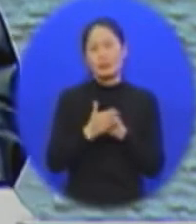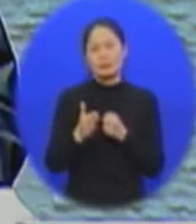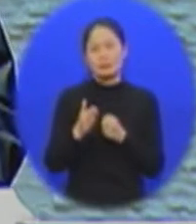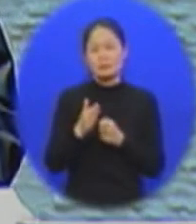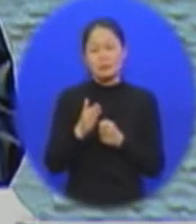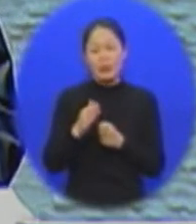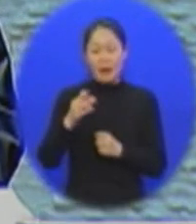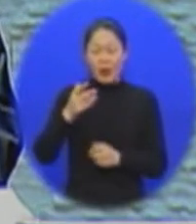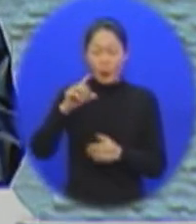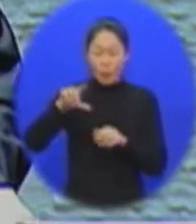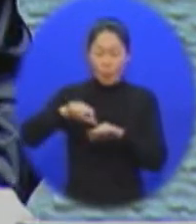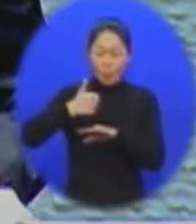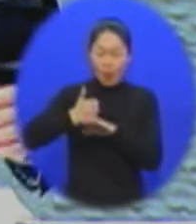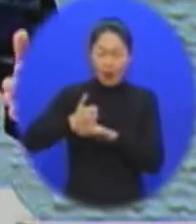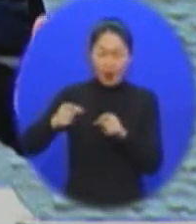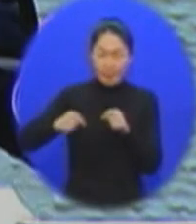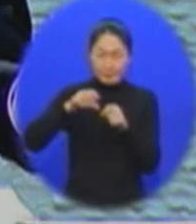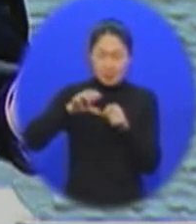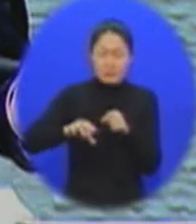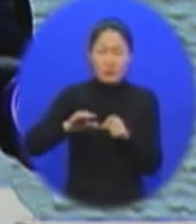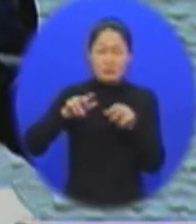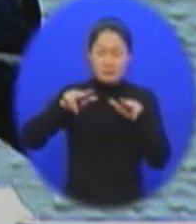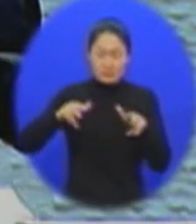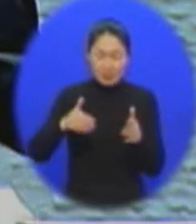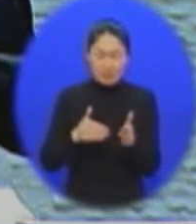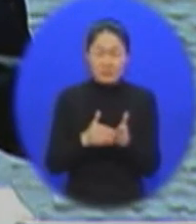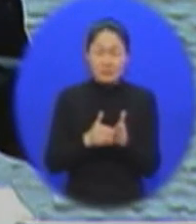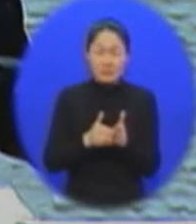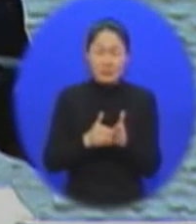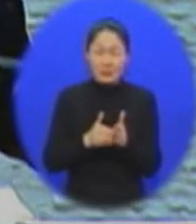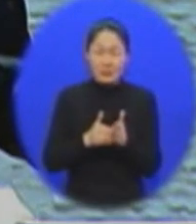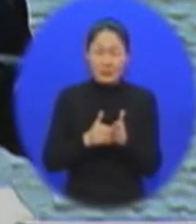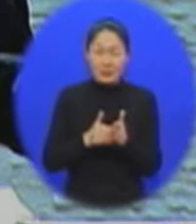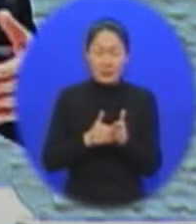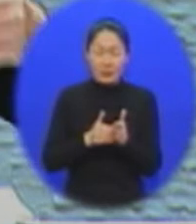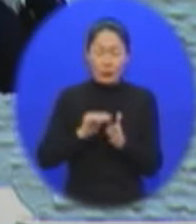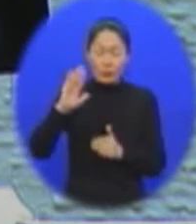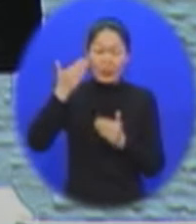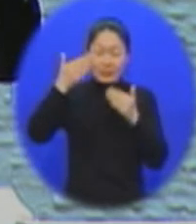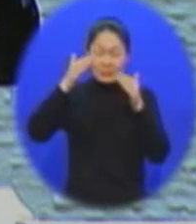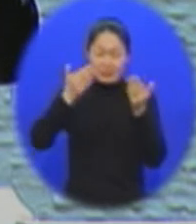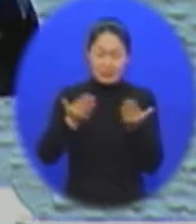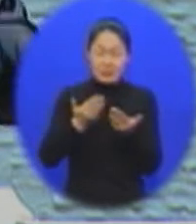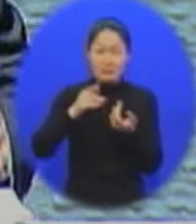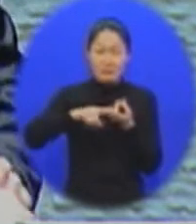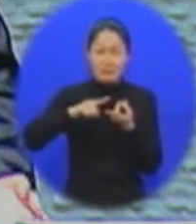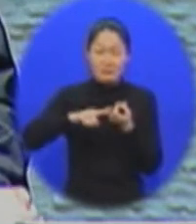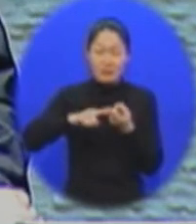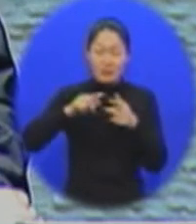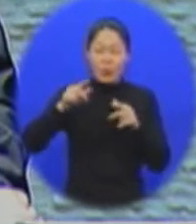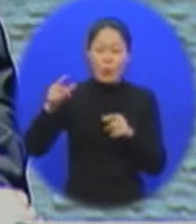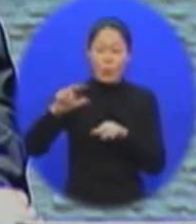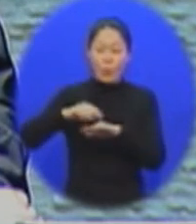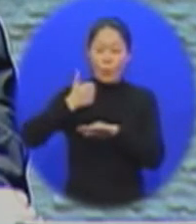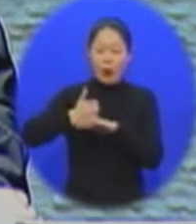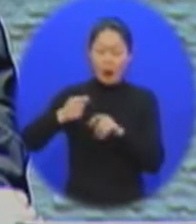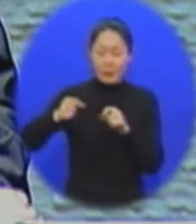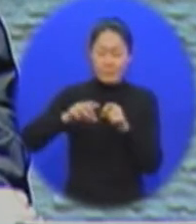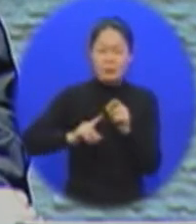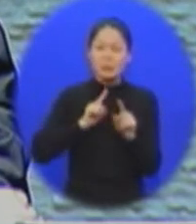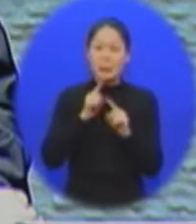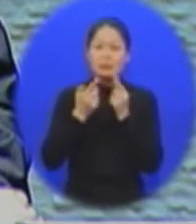왕 앞에서 내가 그동안 아 되어진 이를 왕 앞에서도 이야기 드릴 수 있게 된 것이